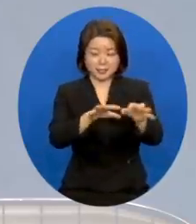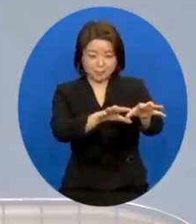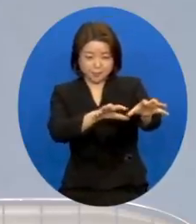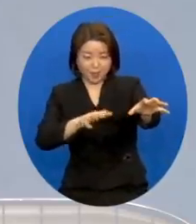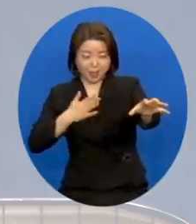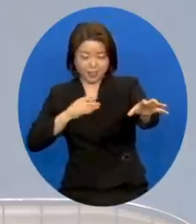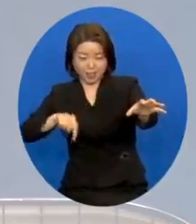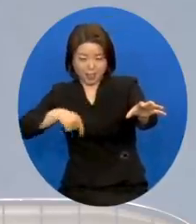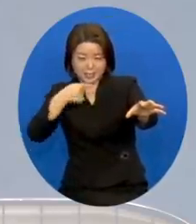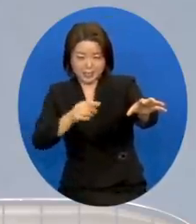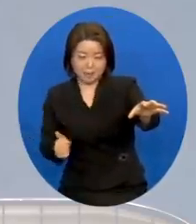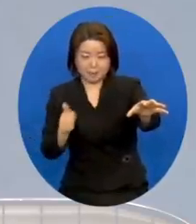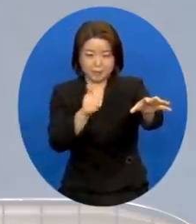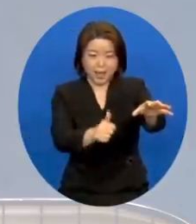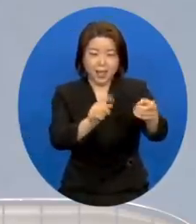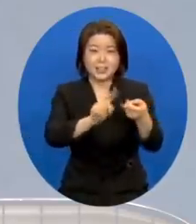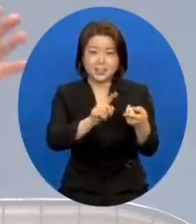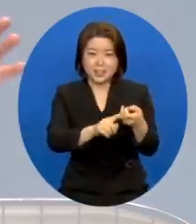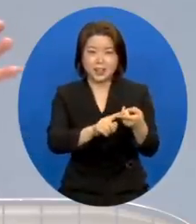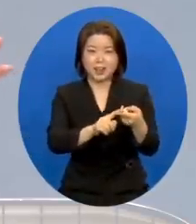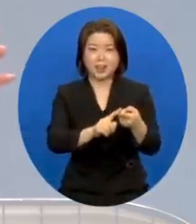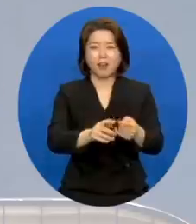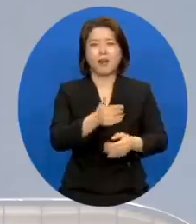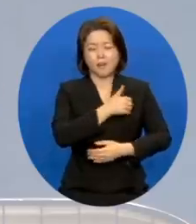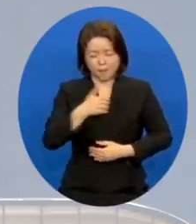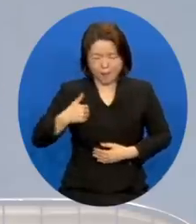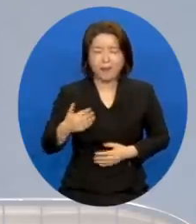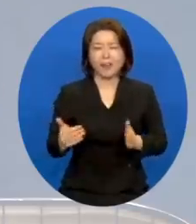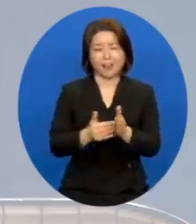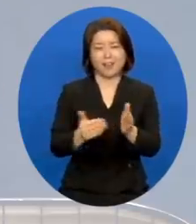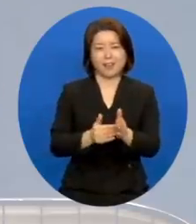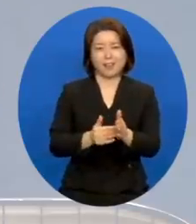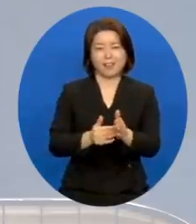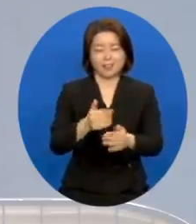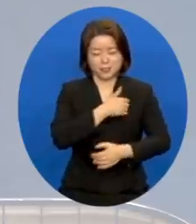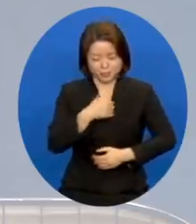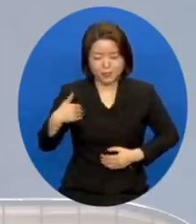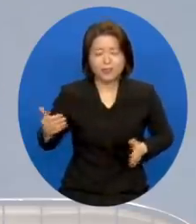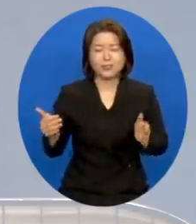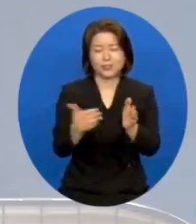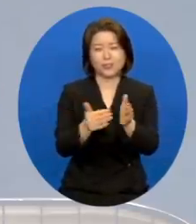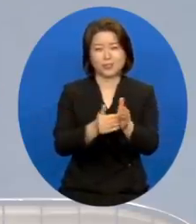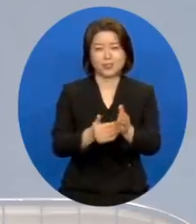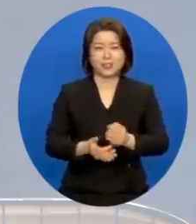참여한다는 것 자체가 충분해요 그것으로 충분해요